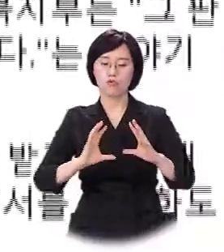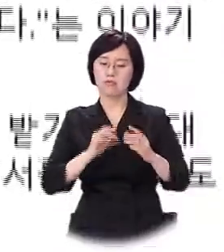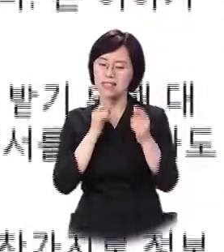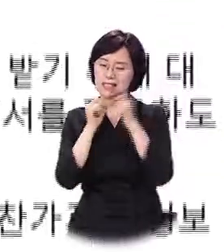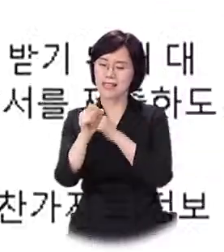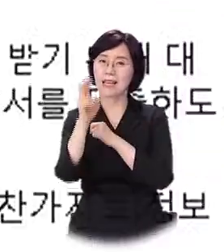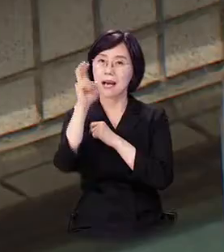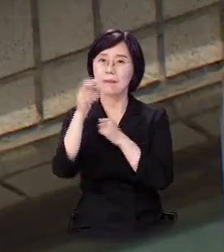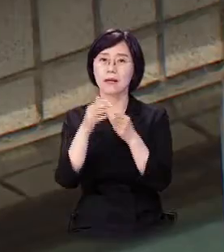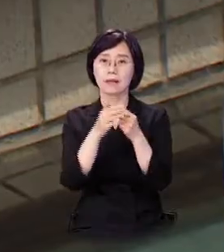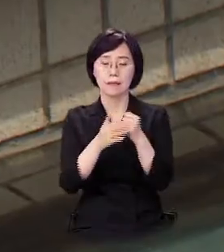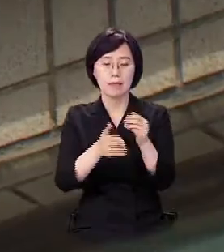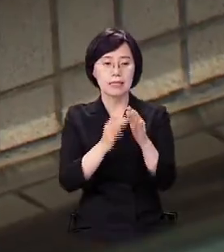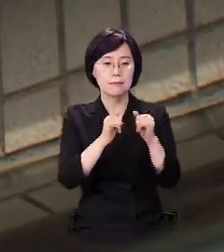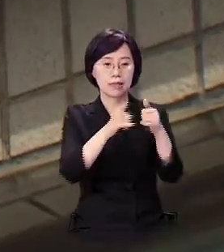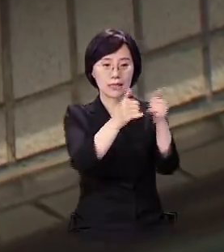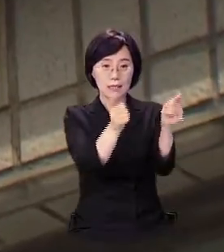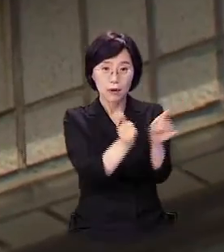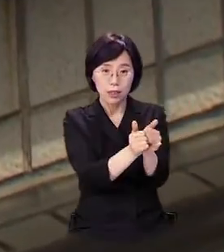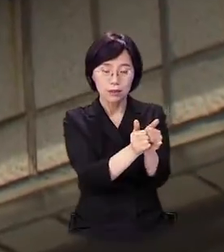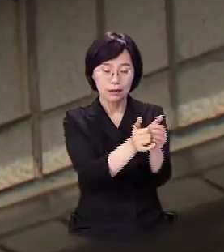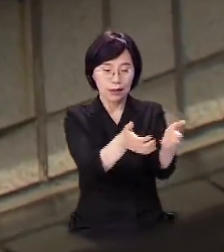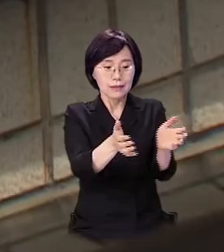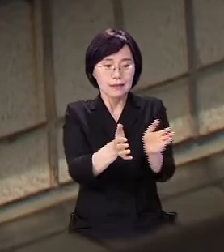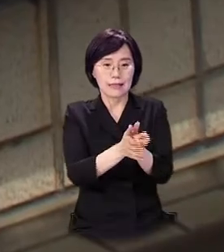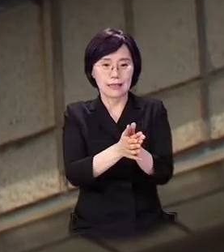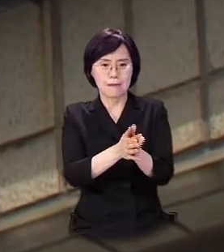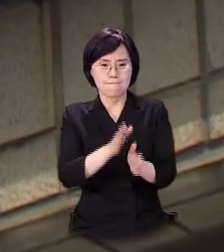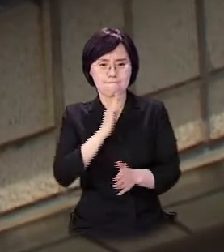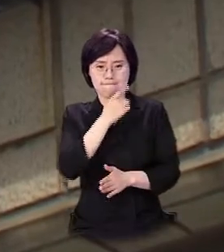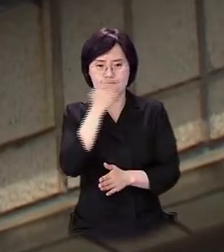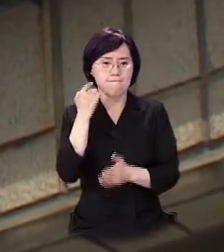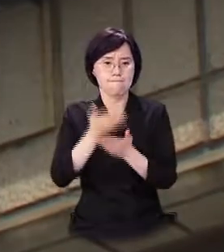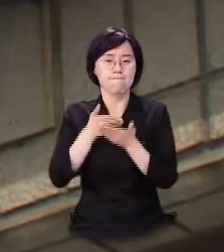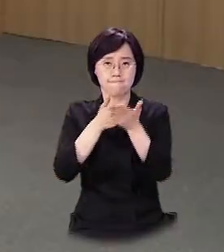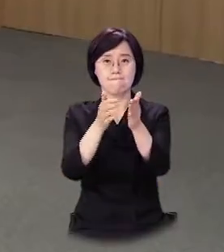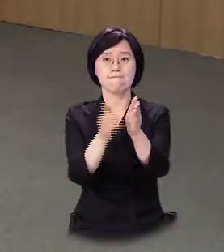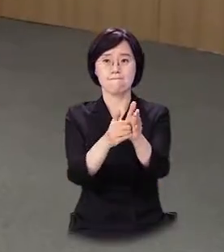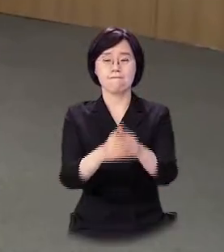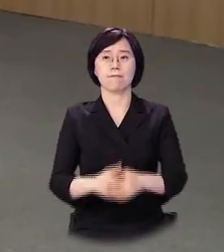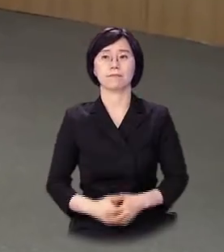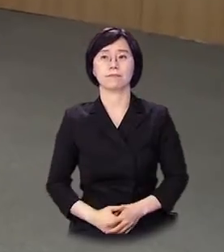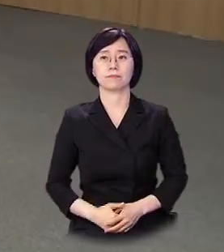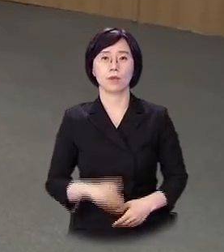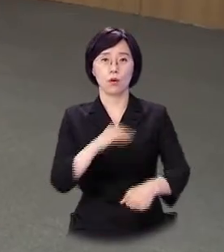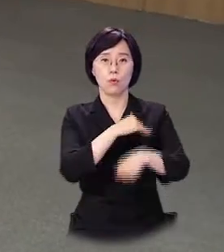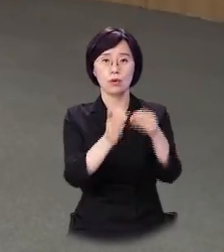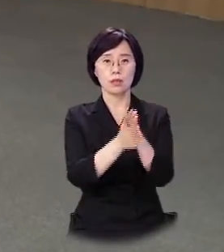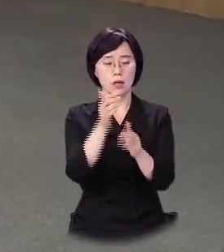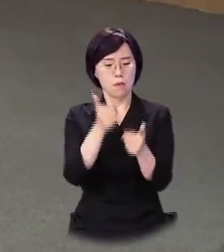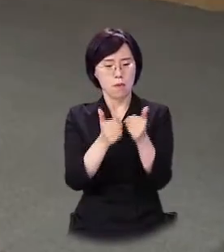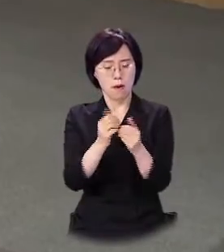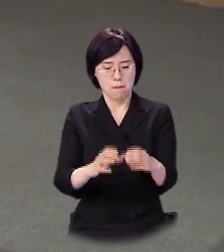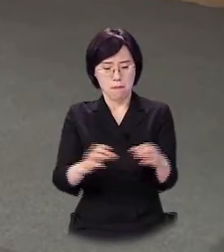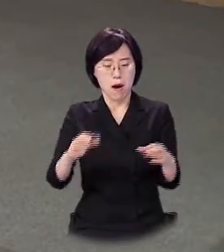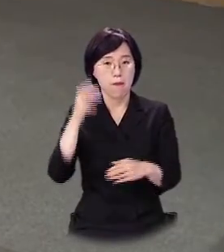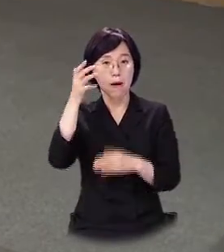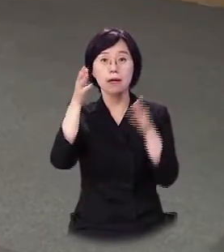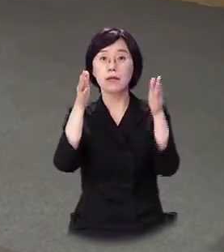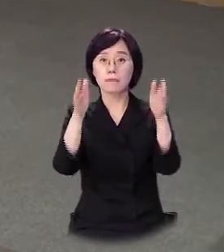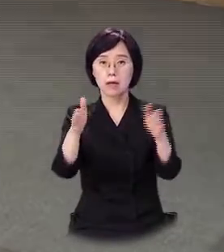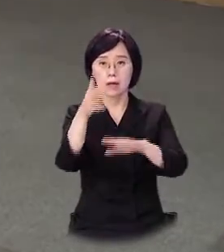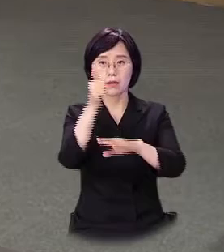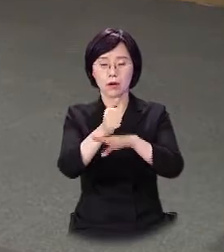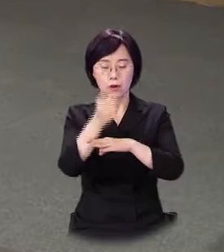가능성이 제기됐고 시민사회단체까지 진상규명을 촉구하고 나섰습니다. 권 시장은 논란이 불거진 지 8일 만에